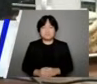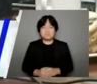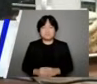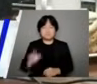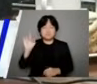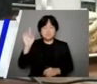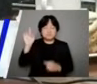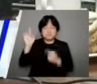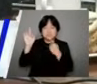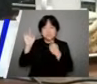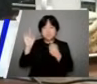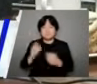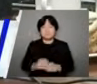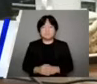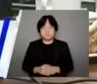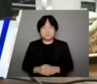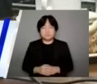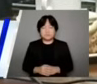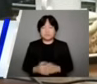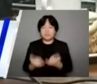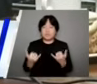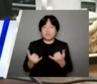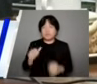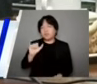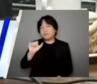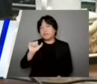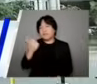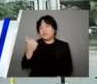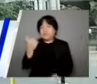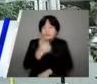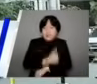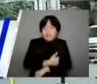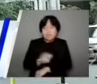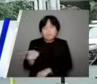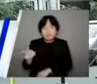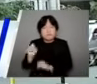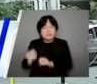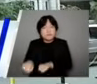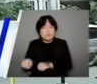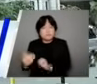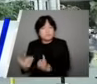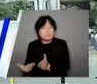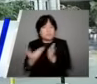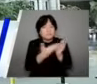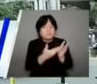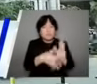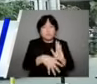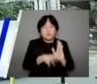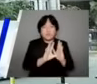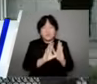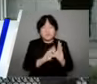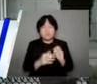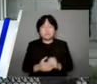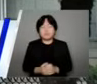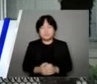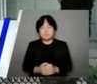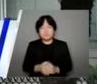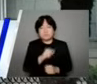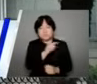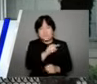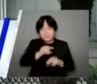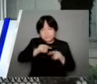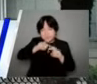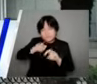May 10 araw si Guo para maghain ng counter affidavit sa COMELEC na nagsasagawa ng preliminary investigation kaugnay